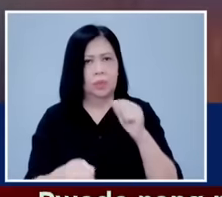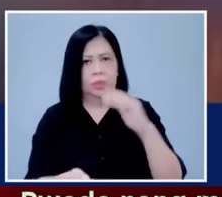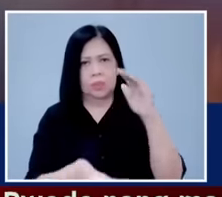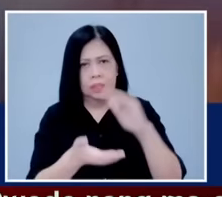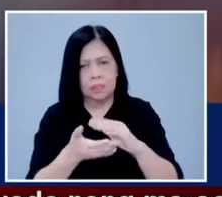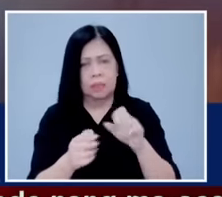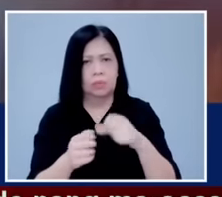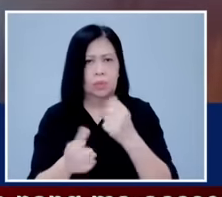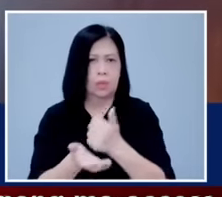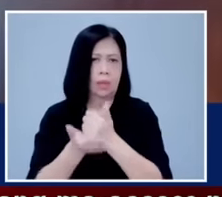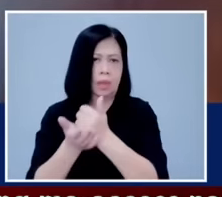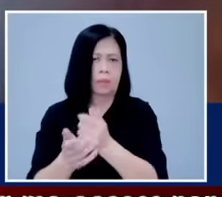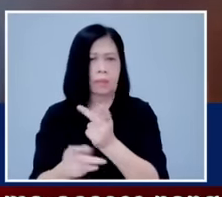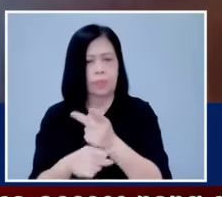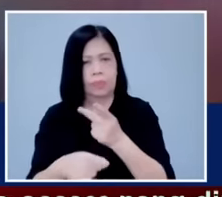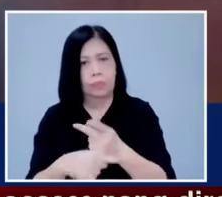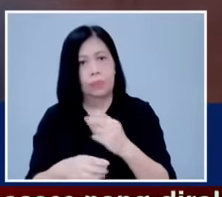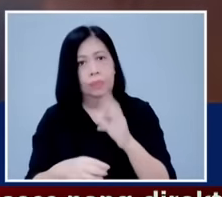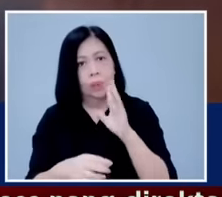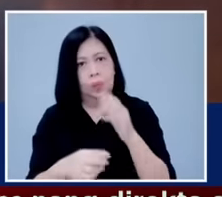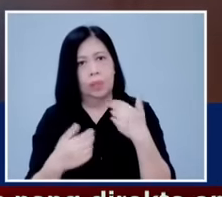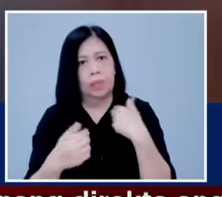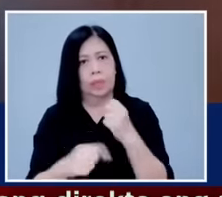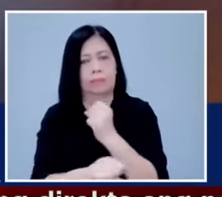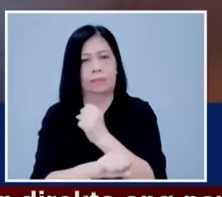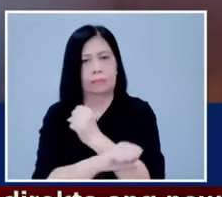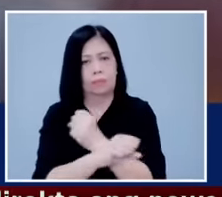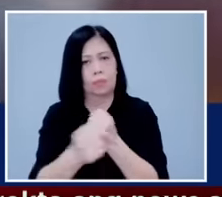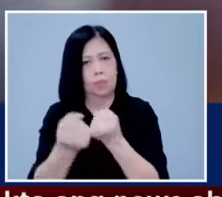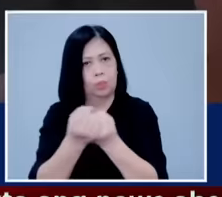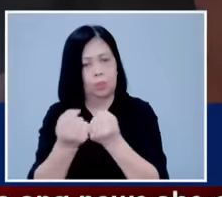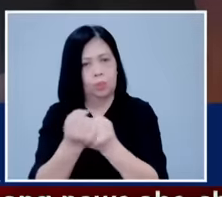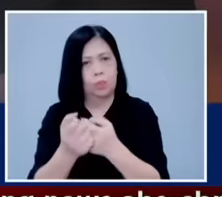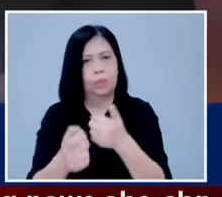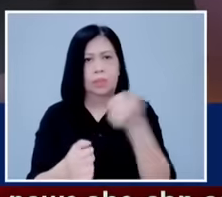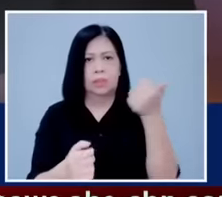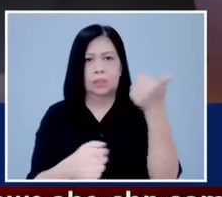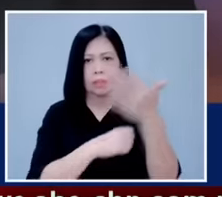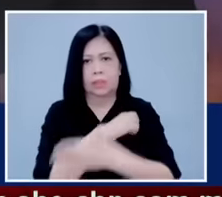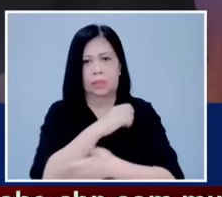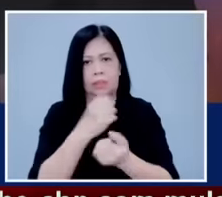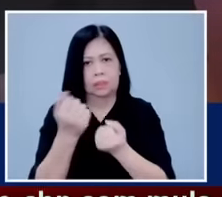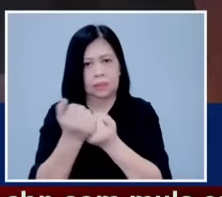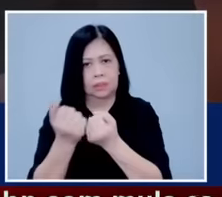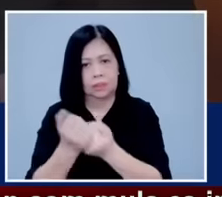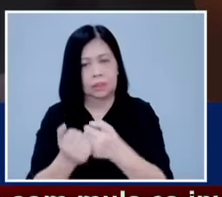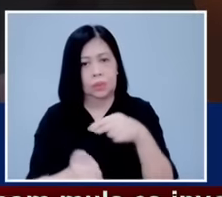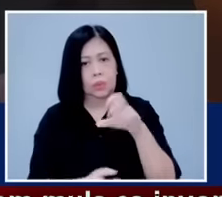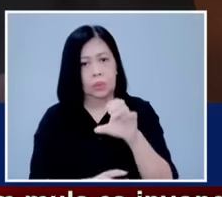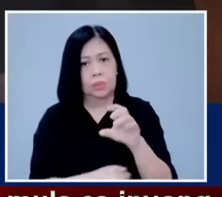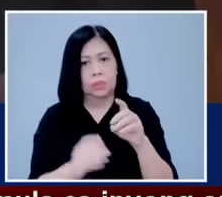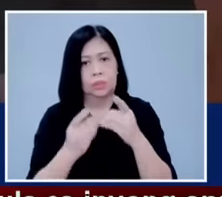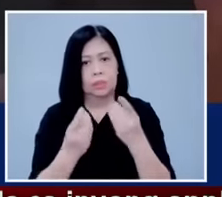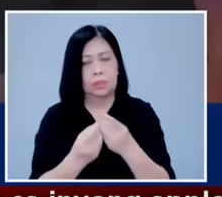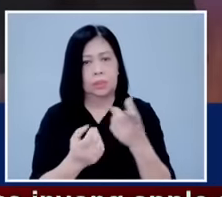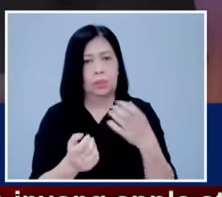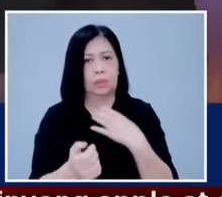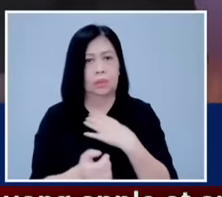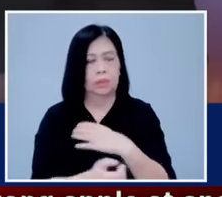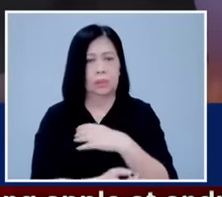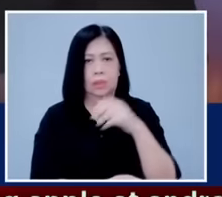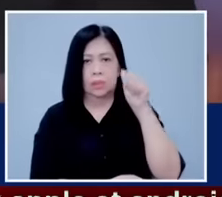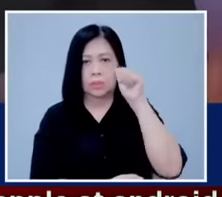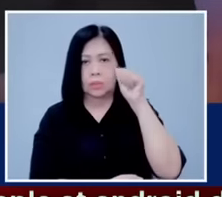sa producers at magkaroon ng subsidy program gaya sa ibang bansa. Para naman kay Quezon City District 1 Representative Arjo